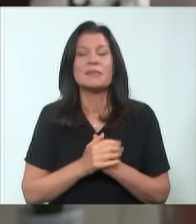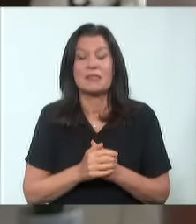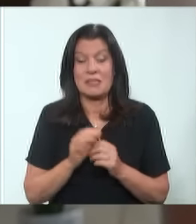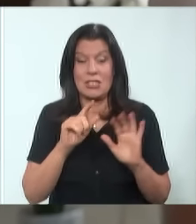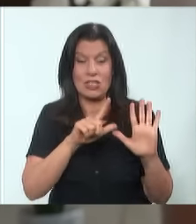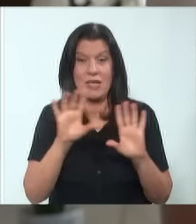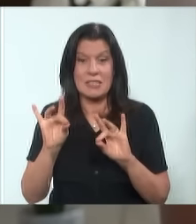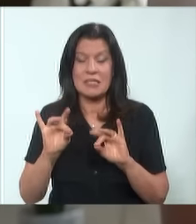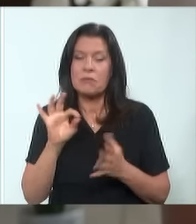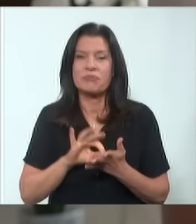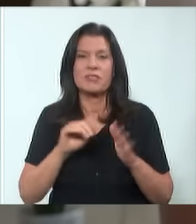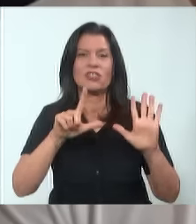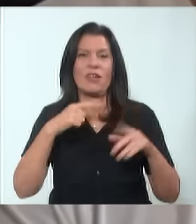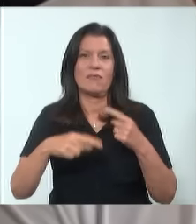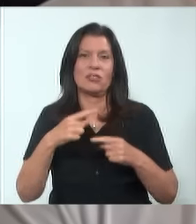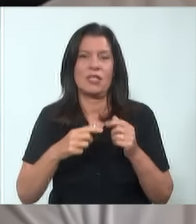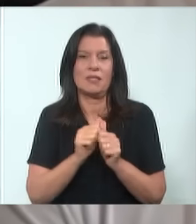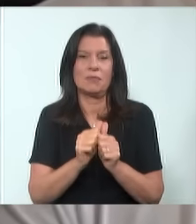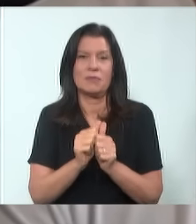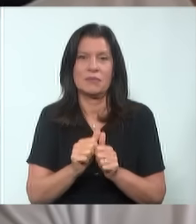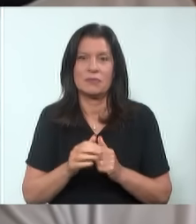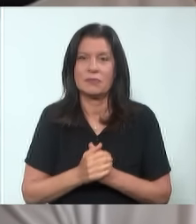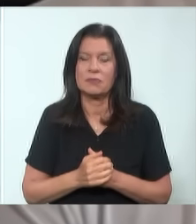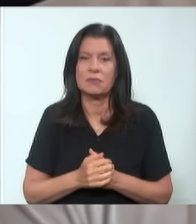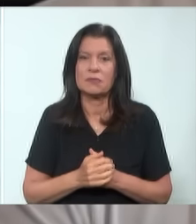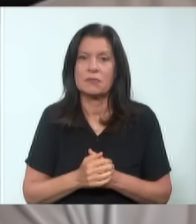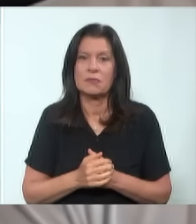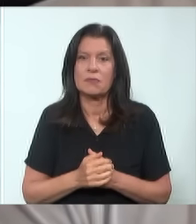מה שאוהב אותה. אין לך מושג כמה. מה קורה לאהבה